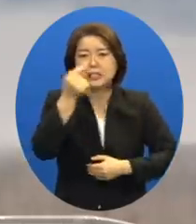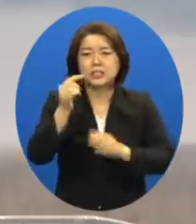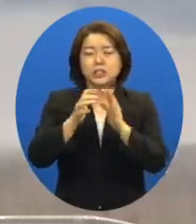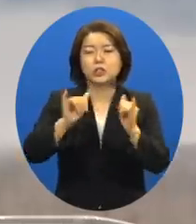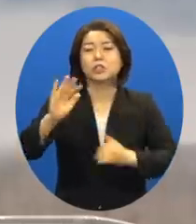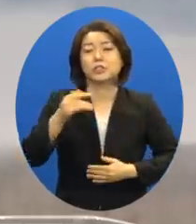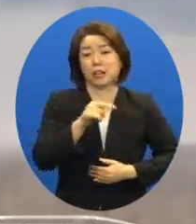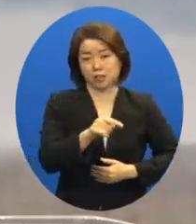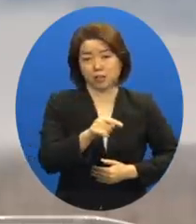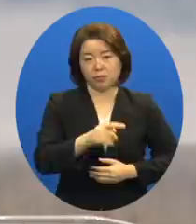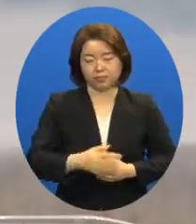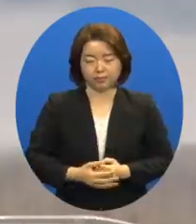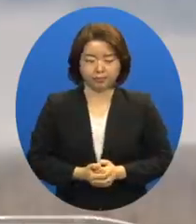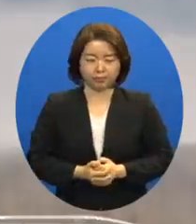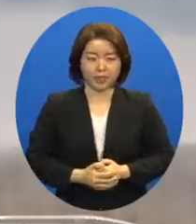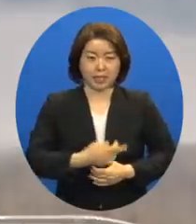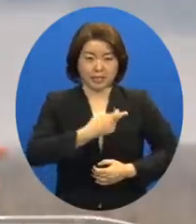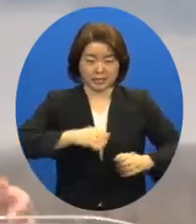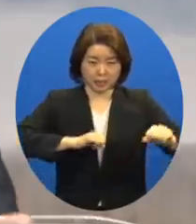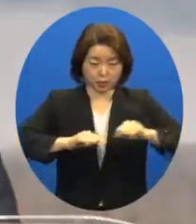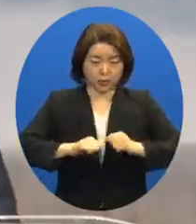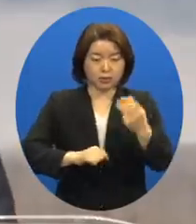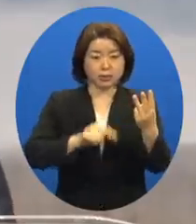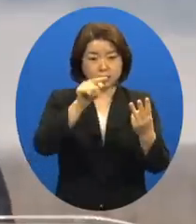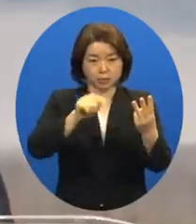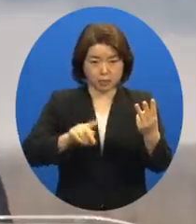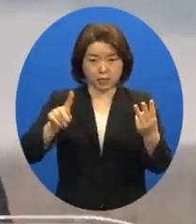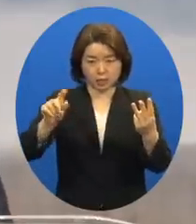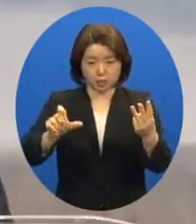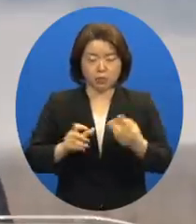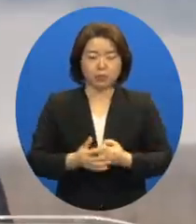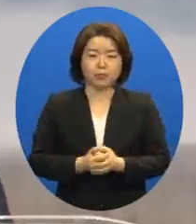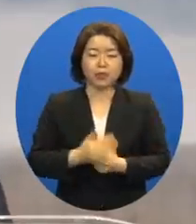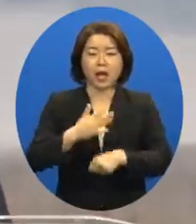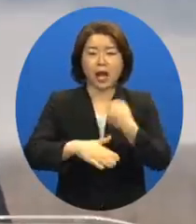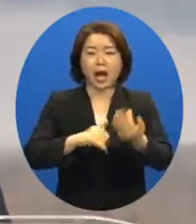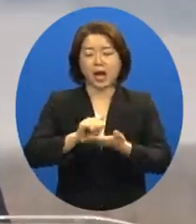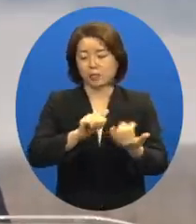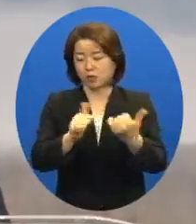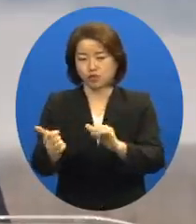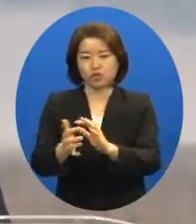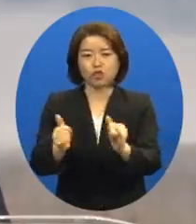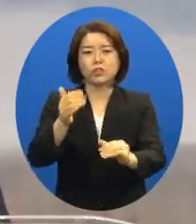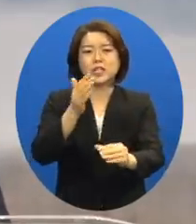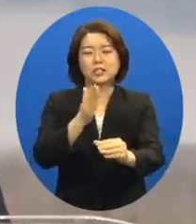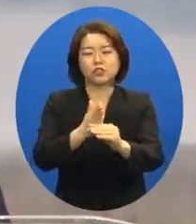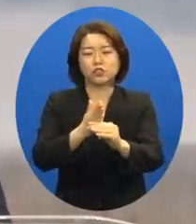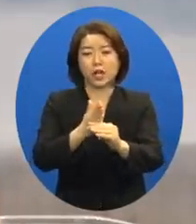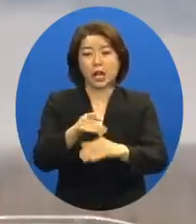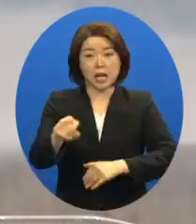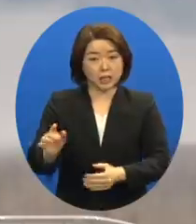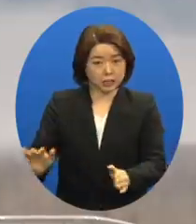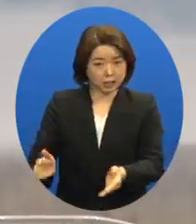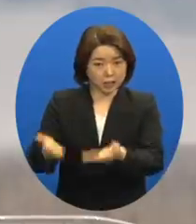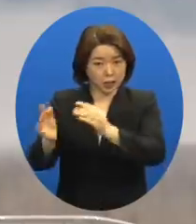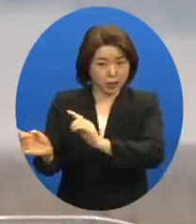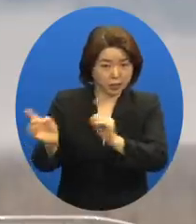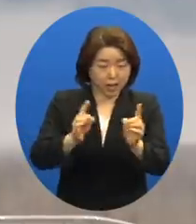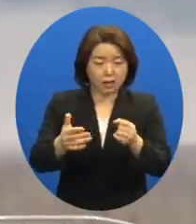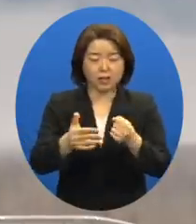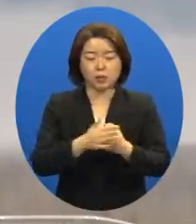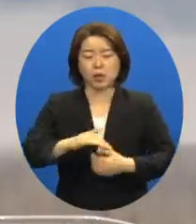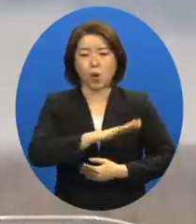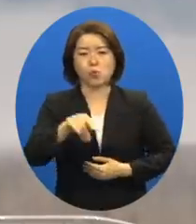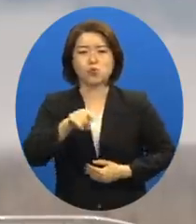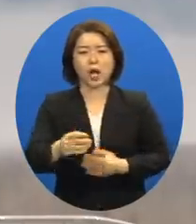사도행전 3장 15절에 그는 이렇게 말합니다. 하나님이 죽은 자 가운데서 그를 살리셨으니 우리가 이